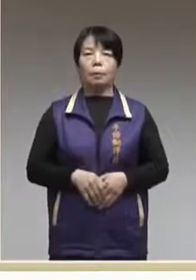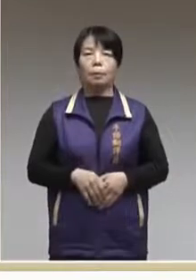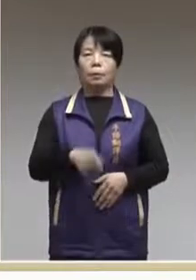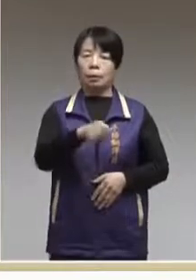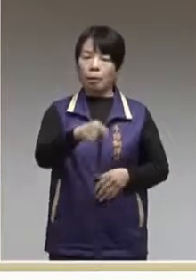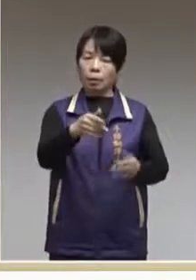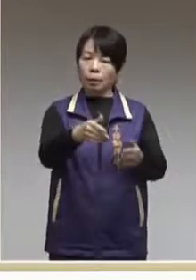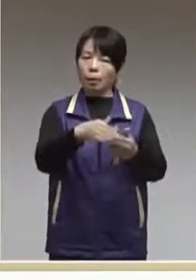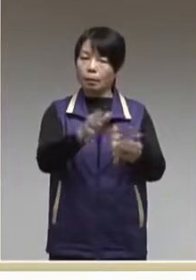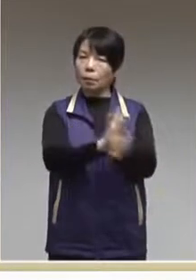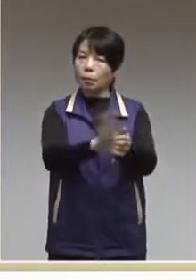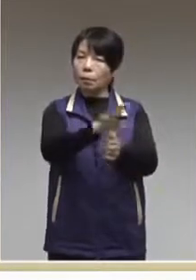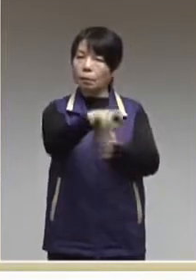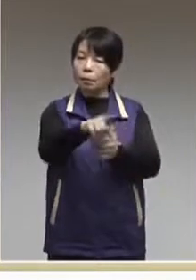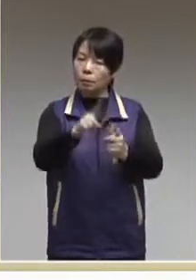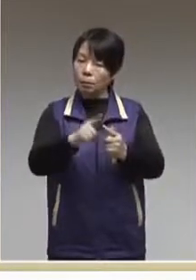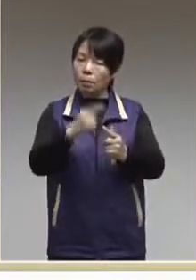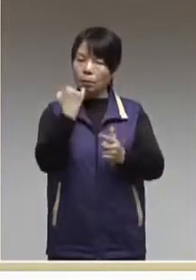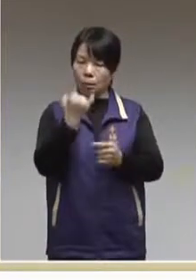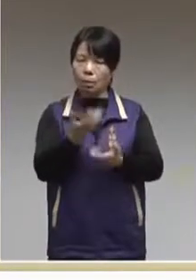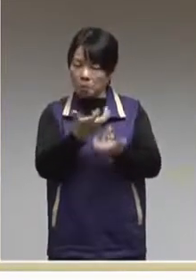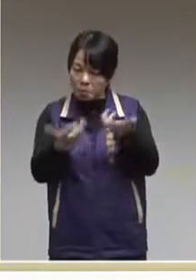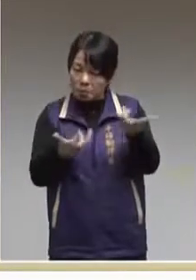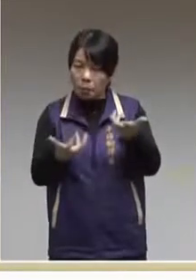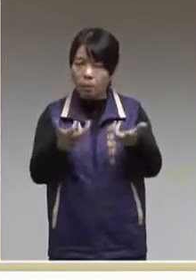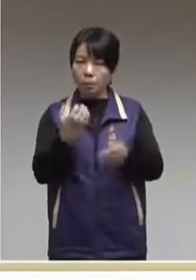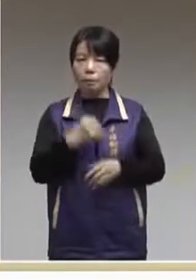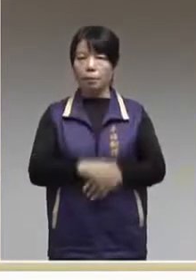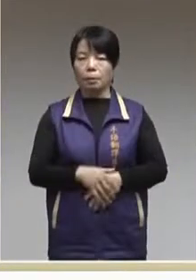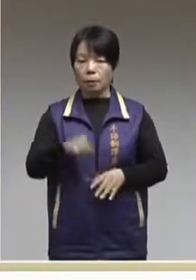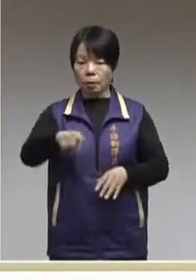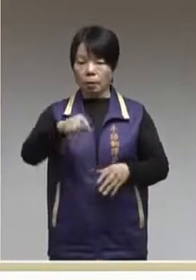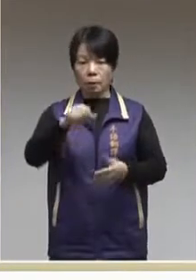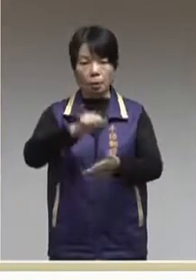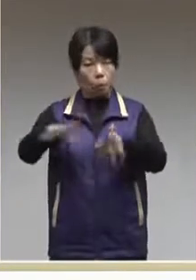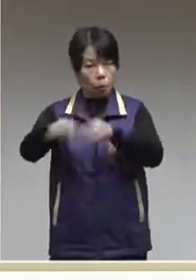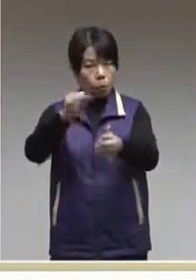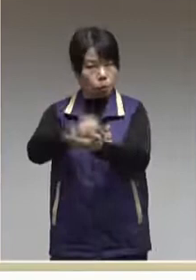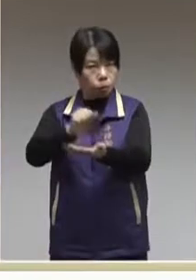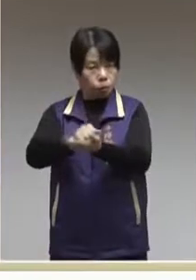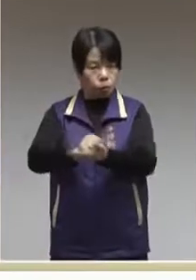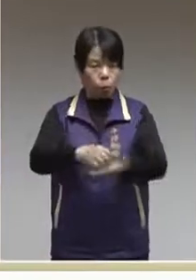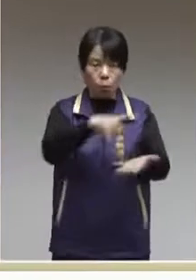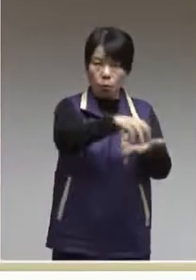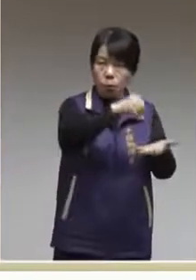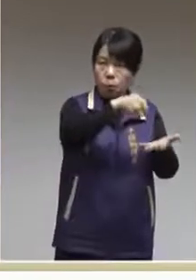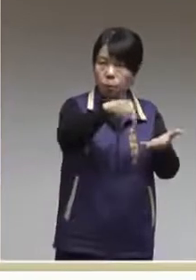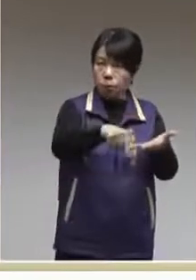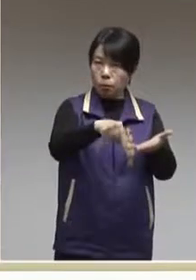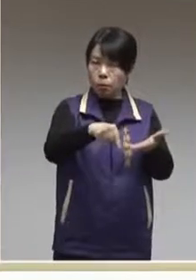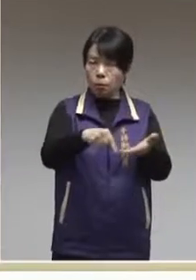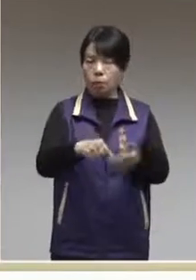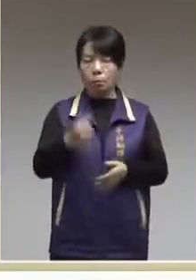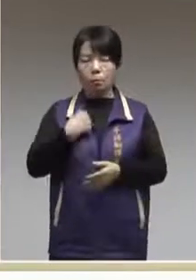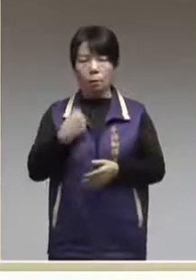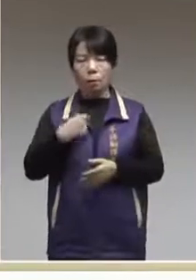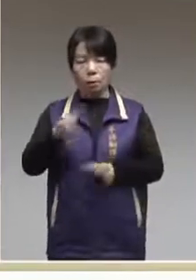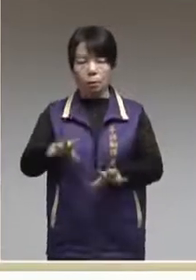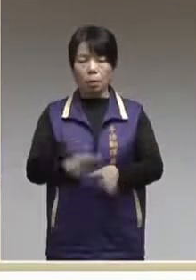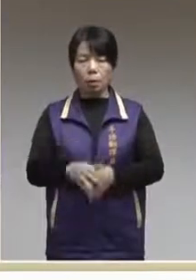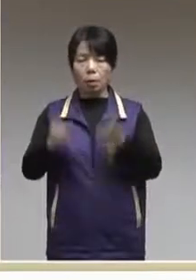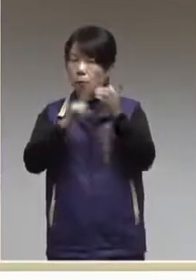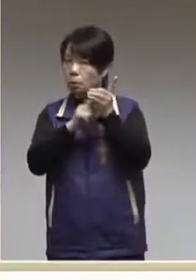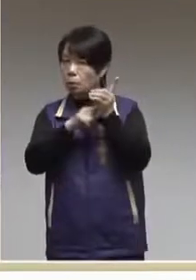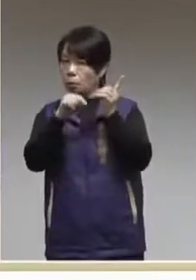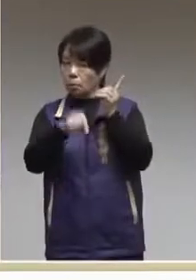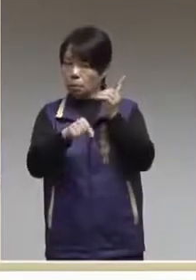后进行疫调的时候，在整个取得这些QR code 之后，我们就会有知道手机几笔，